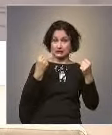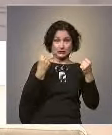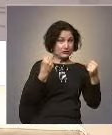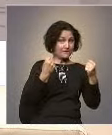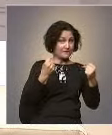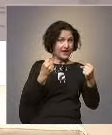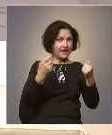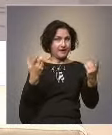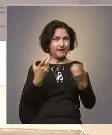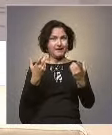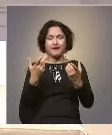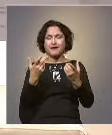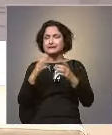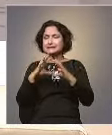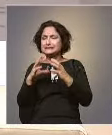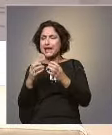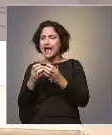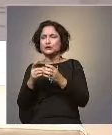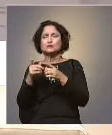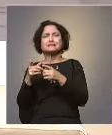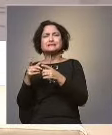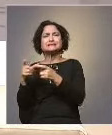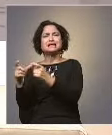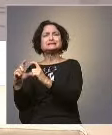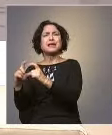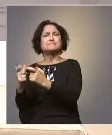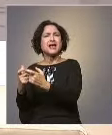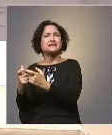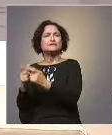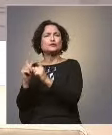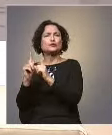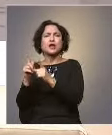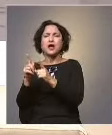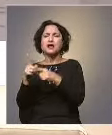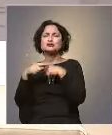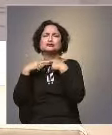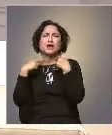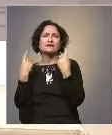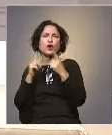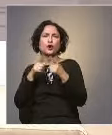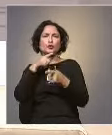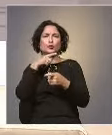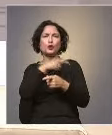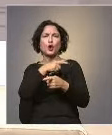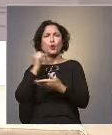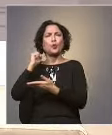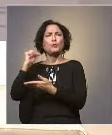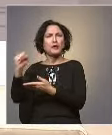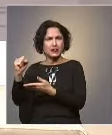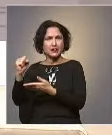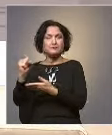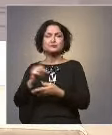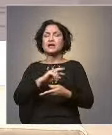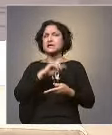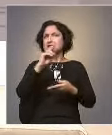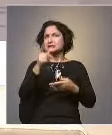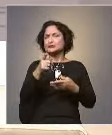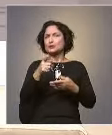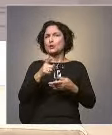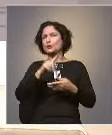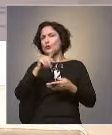с семейството на жертвата, която е убил. В трети сюжет един български емигрант, който не е успял да постигне американската мечта да